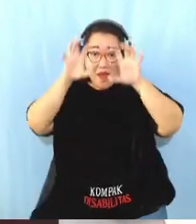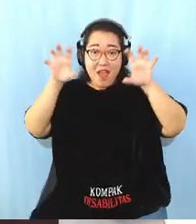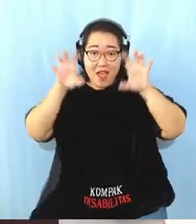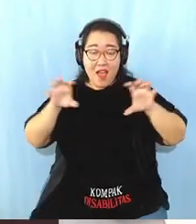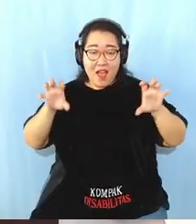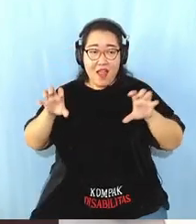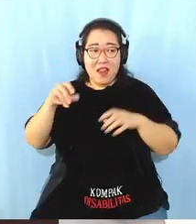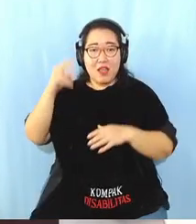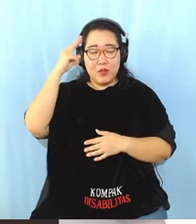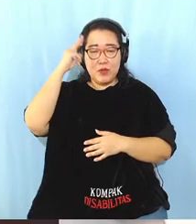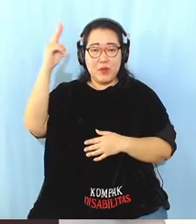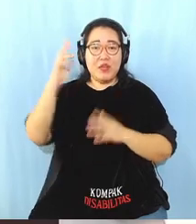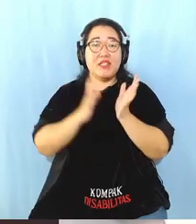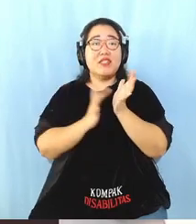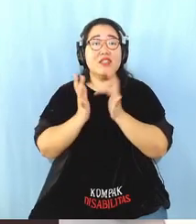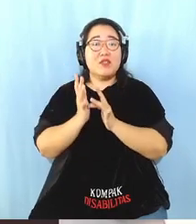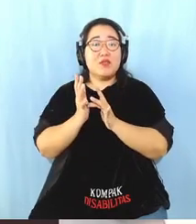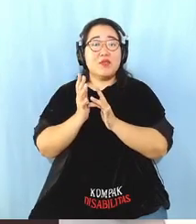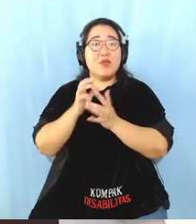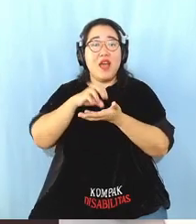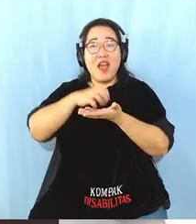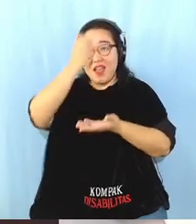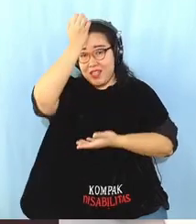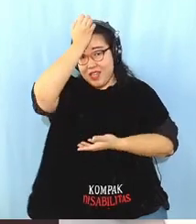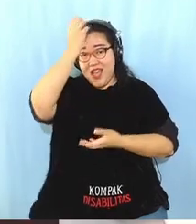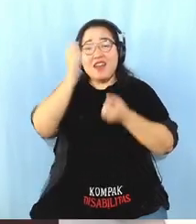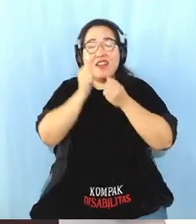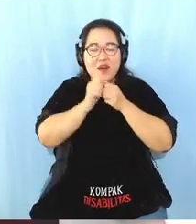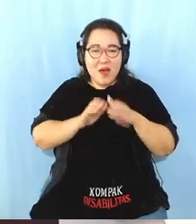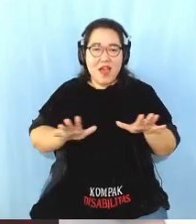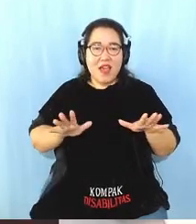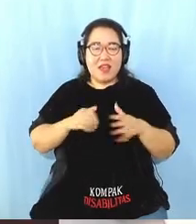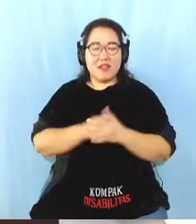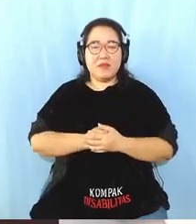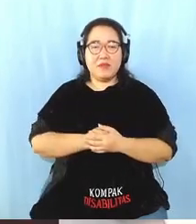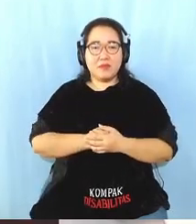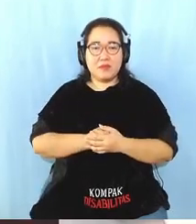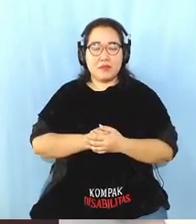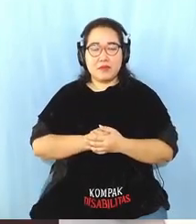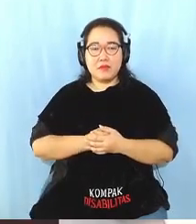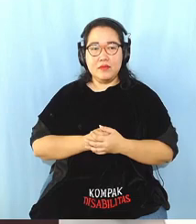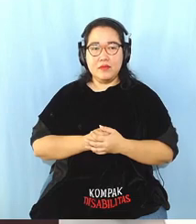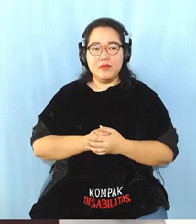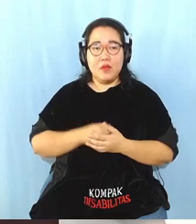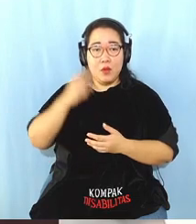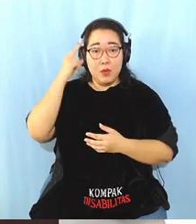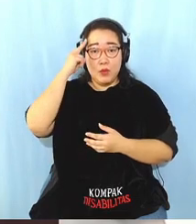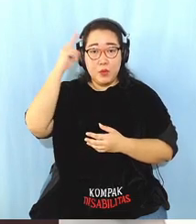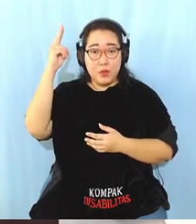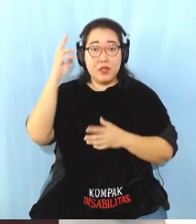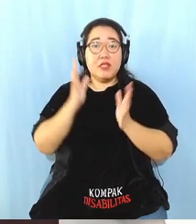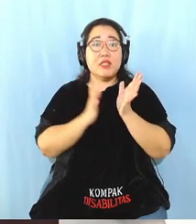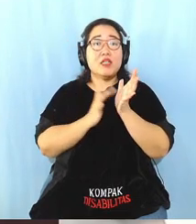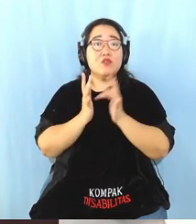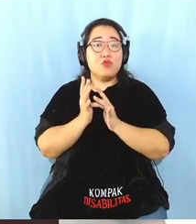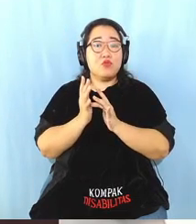Yesus Sang Raja Damai. Tuhan Yesus Sang Raja